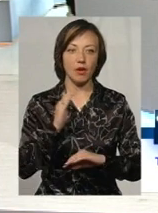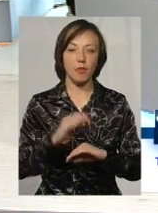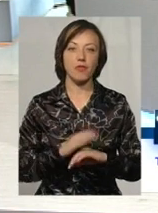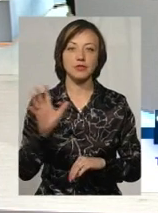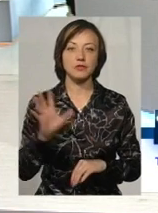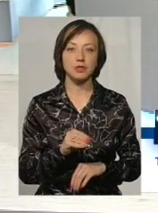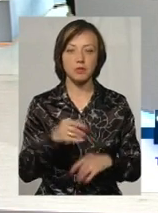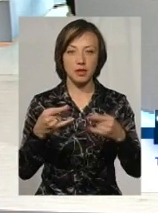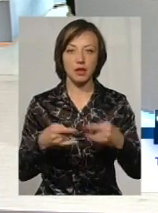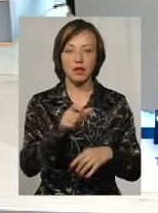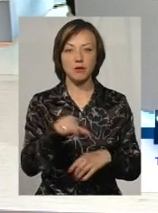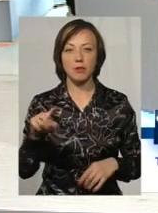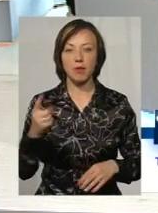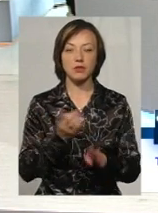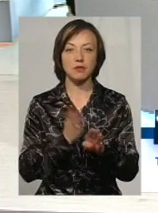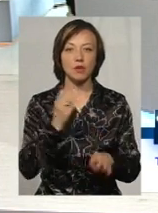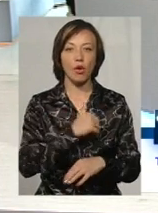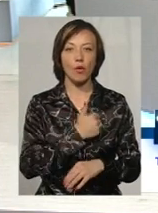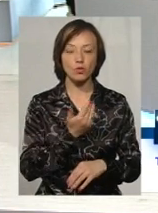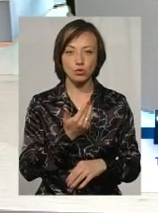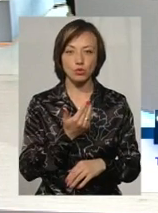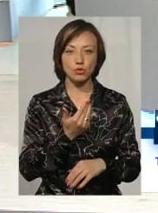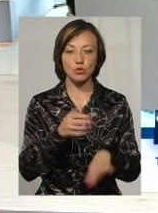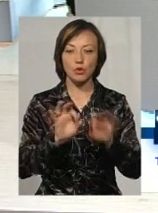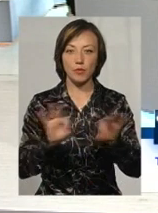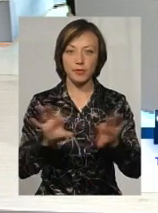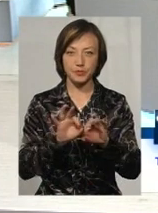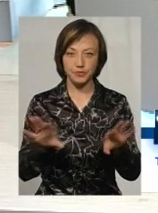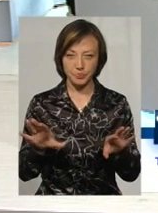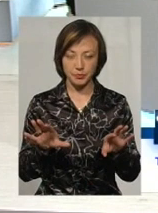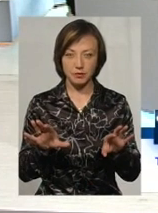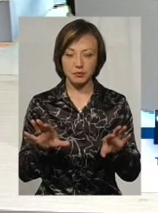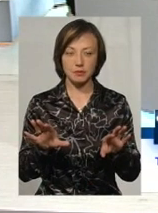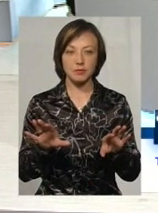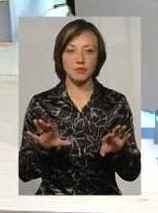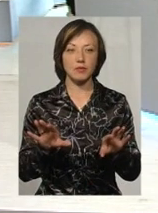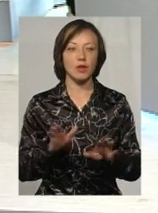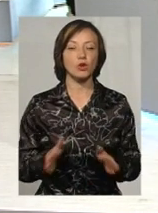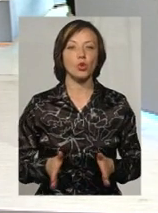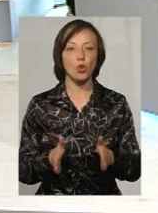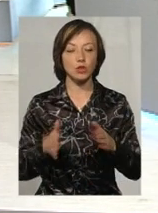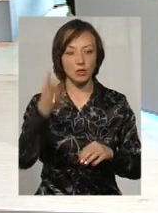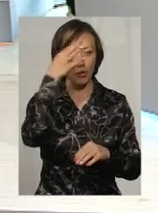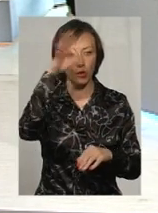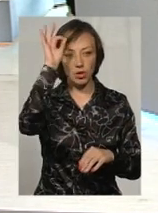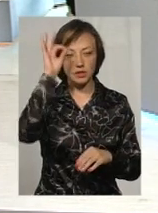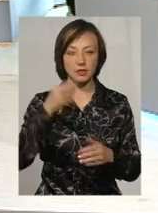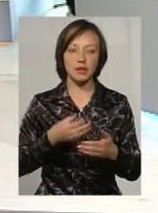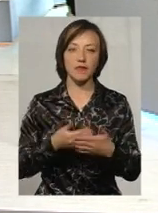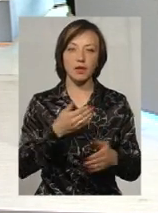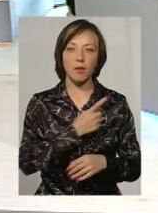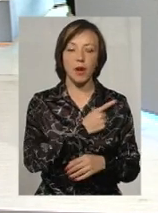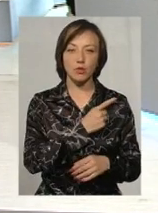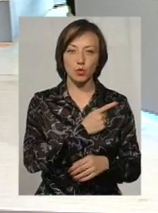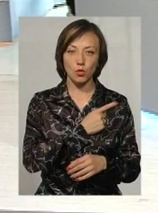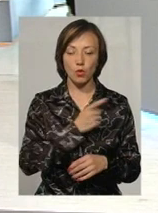глядачам. Перш за все, хочу розставити крапки над «і». Так. Справа в тому, що дорожня поліція від патрульної